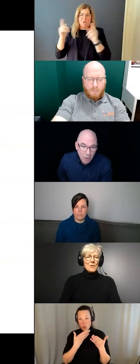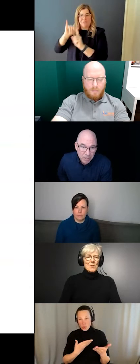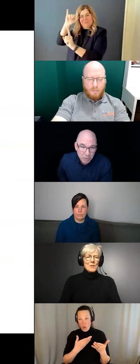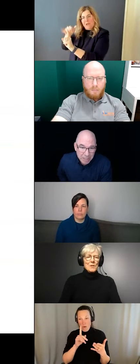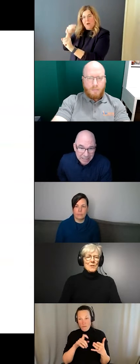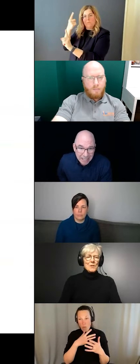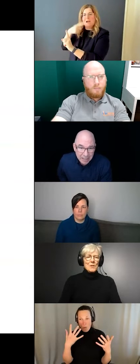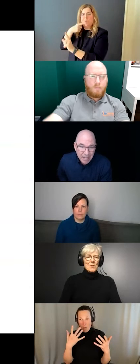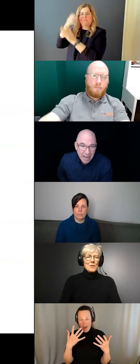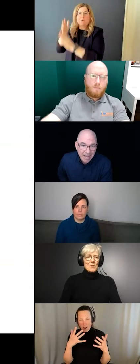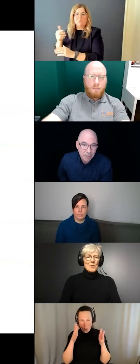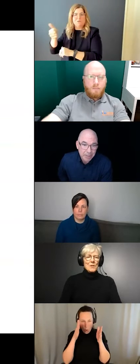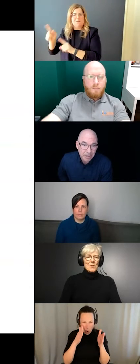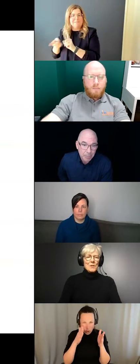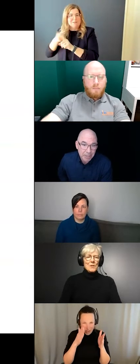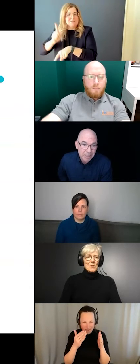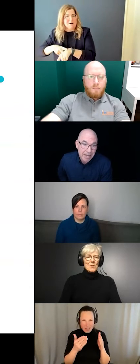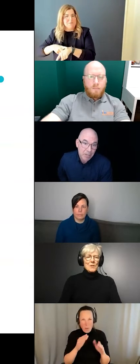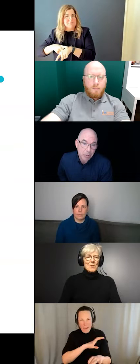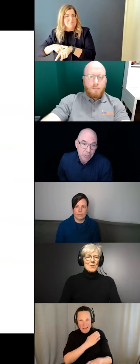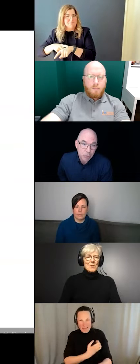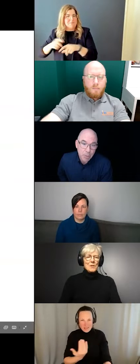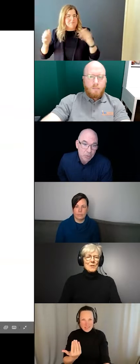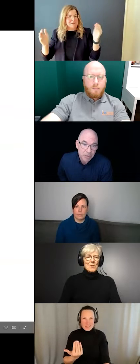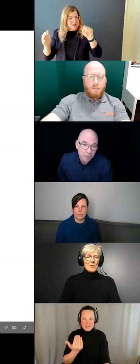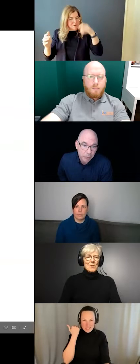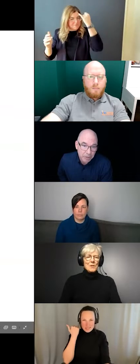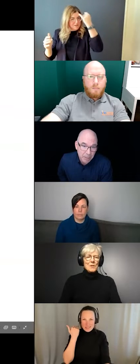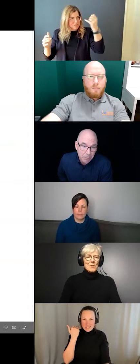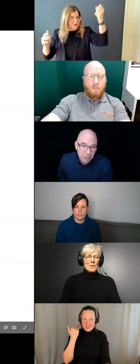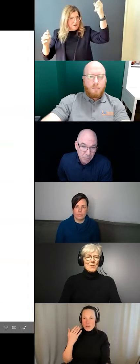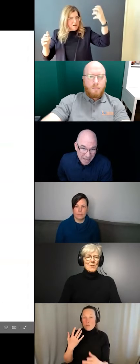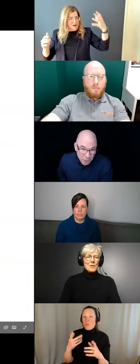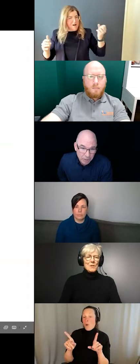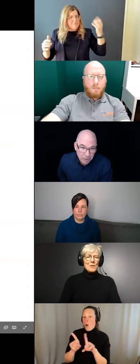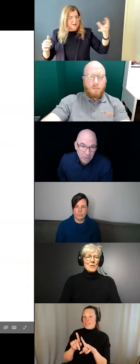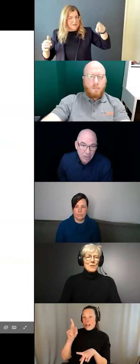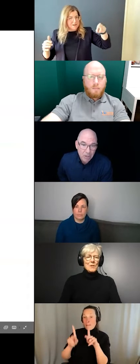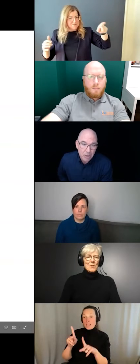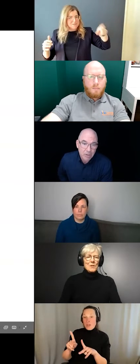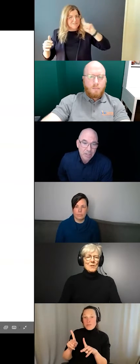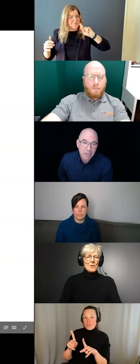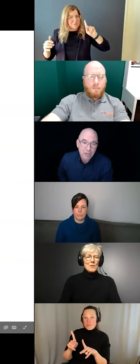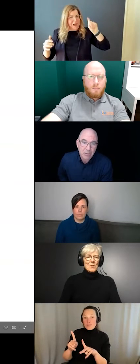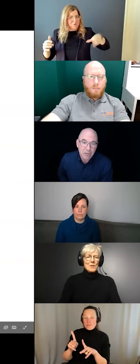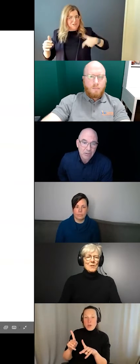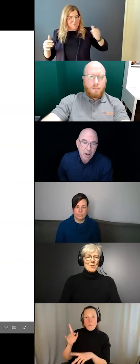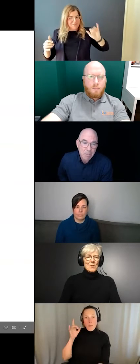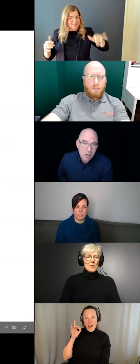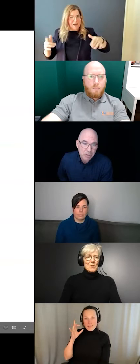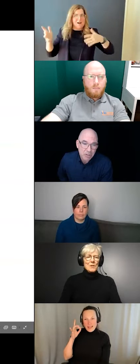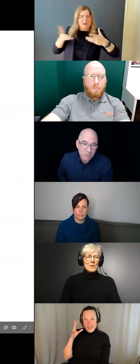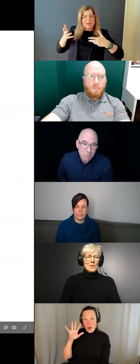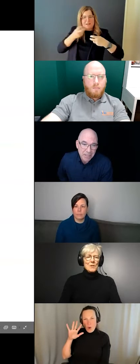parle de lire les lèvres et toute cette bande passante pour essayer de découvrir qu'est-ce qui est dit au juste à comparer à une personne qui est entendante